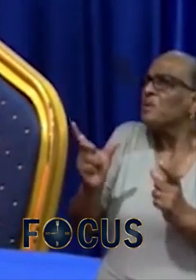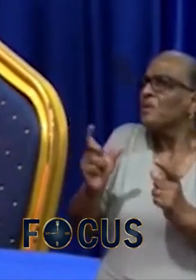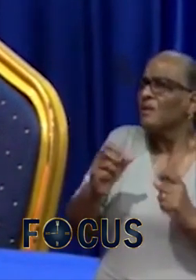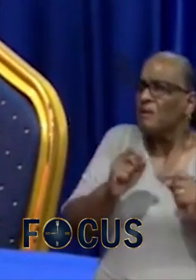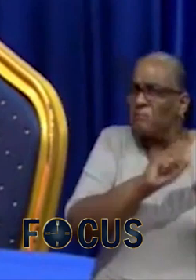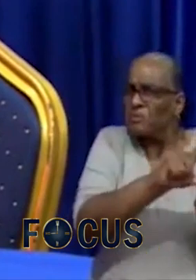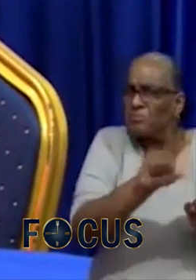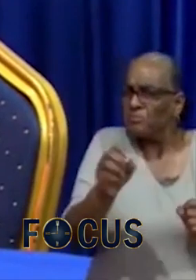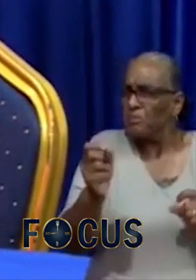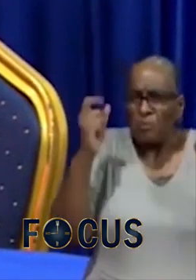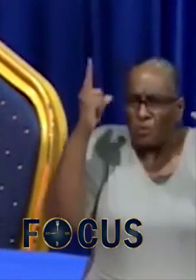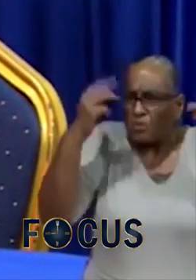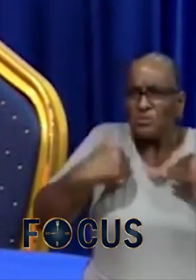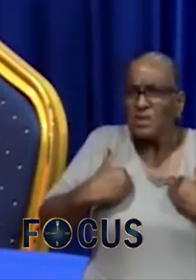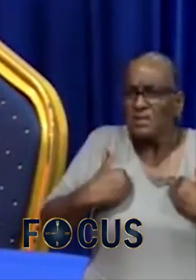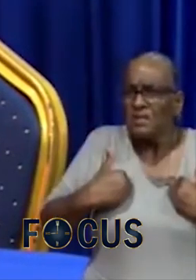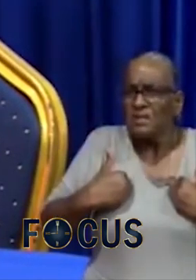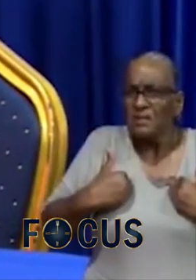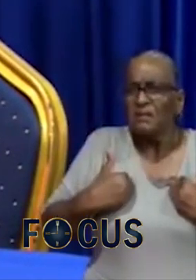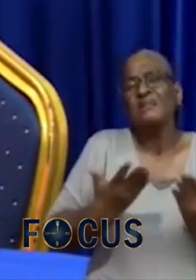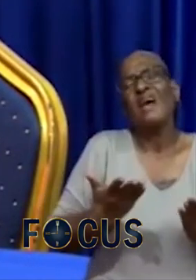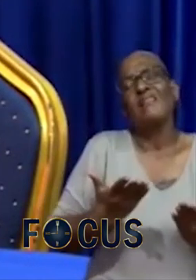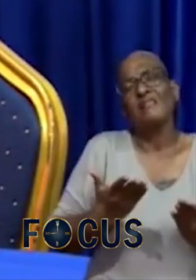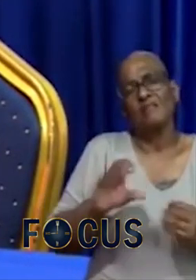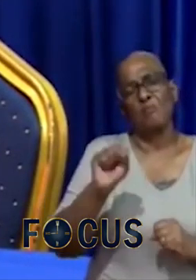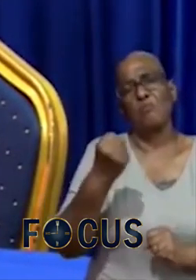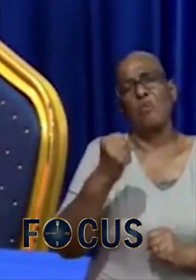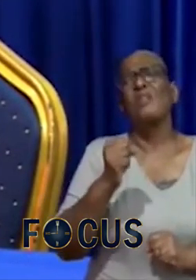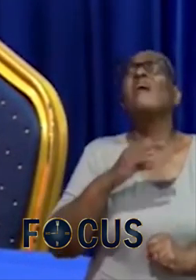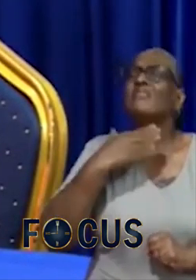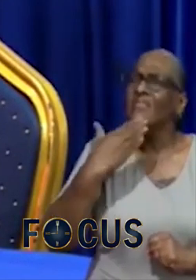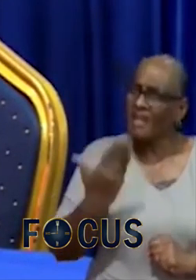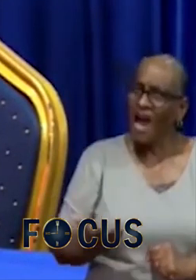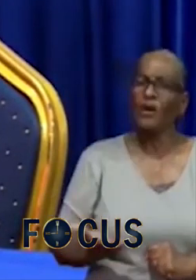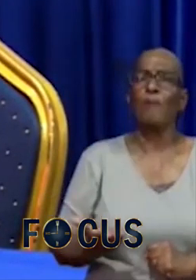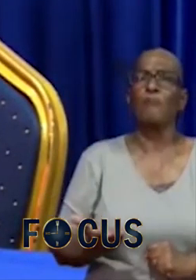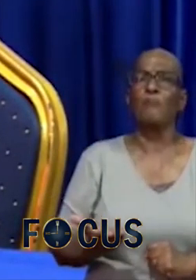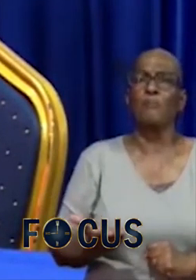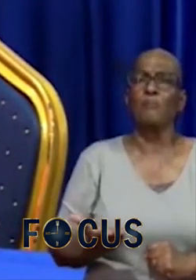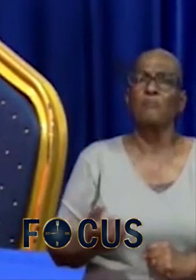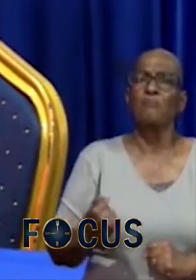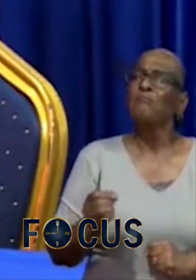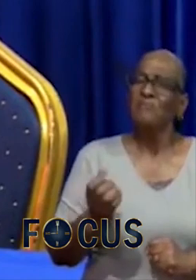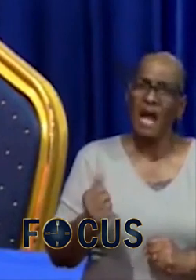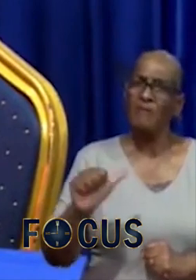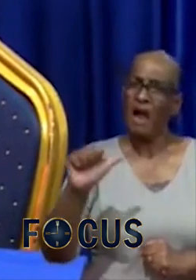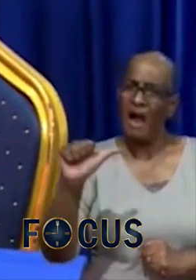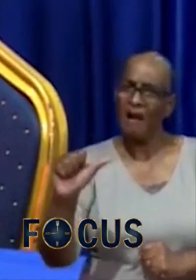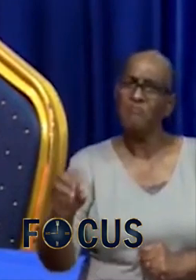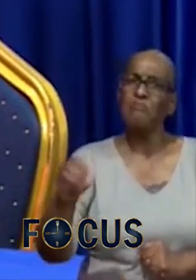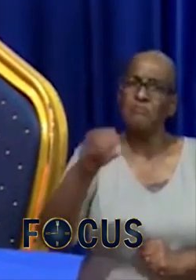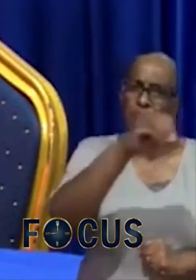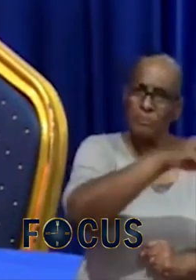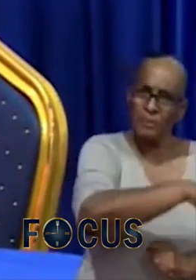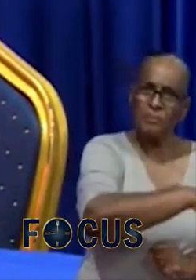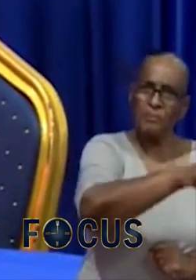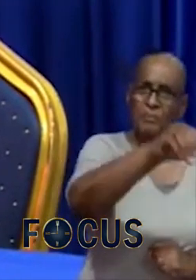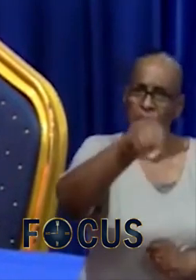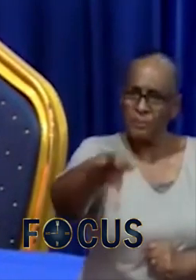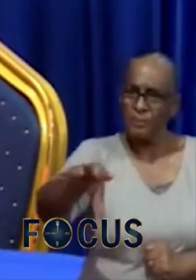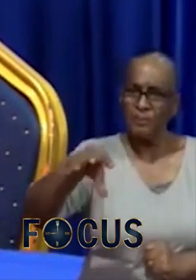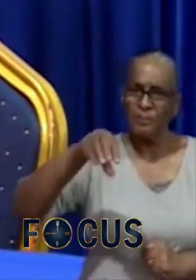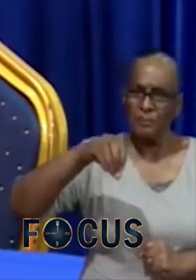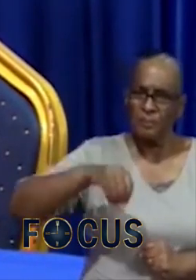later positief mocht blijken. Dus het verplaatsen van punt A naar punt B moet gecontroleerd